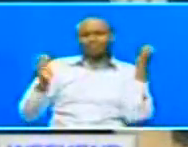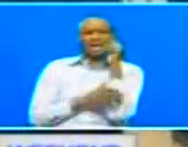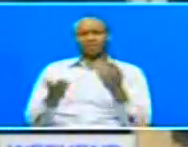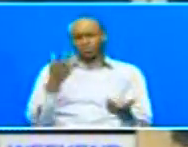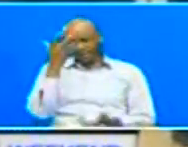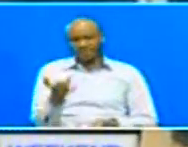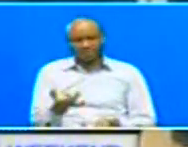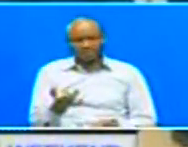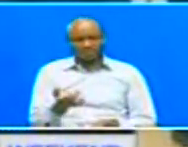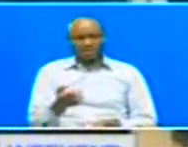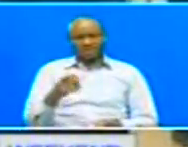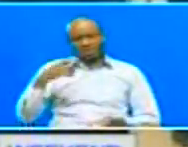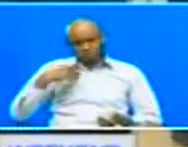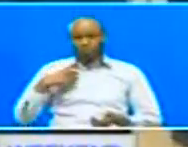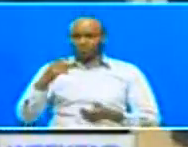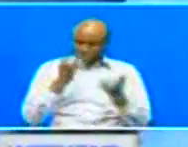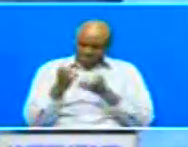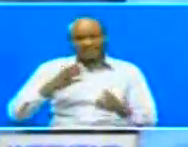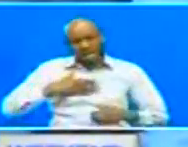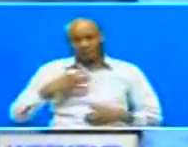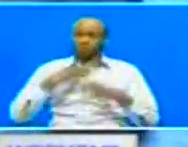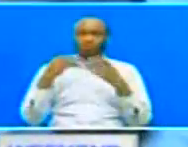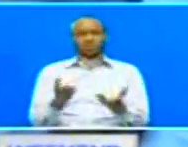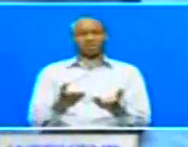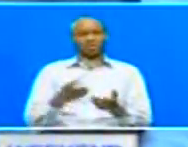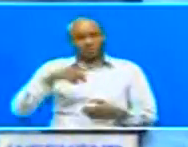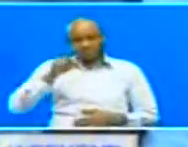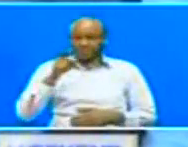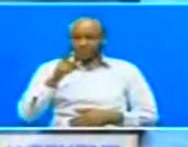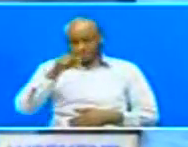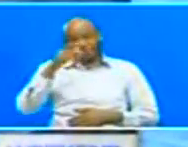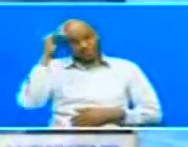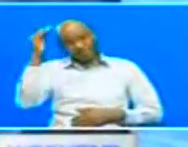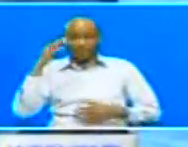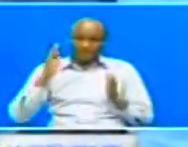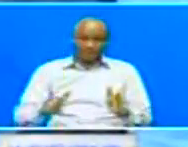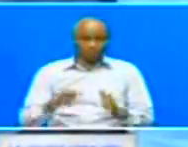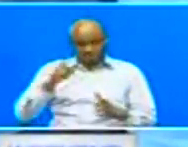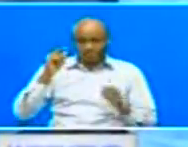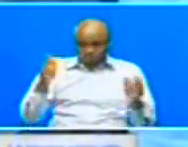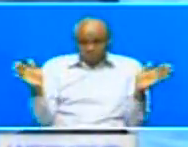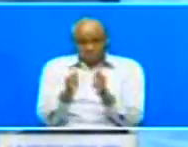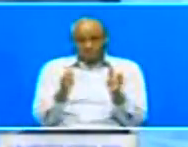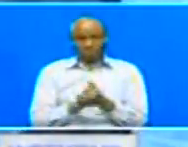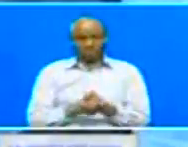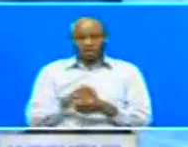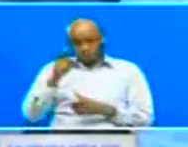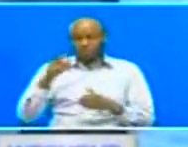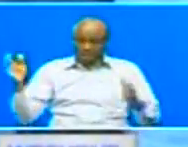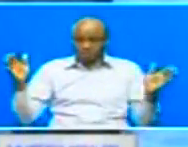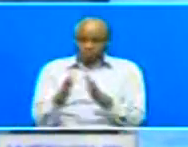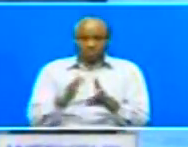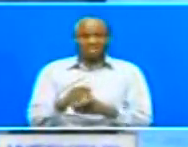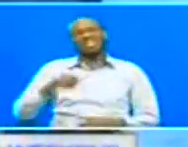mbaya. Kwa nini? Wanafutufinya kwa biashara yetu. Lakini sume kama wewe ni mtu mkubwa, suta utakuwa mdogo sasa, uanze ku lose